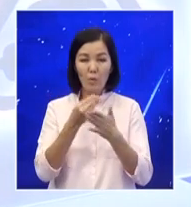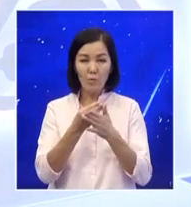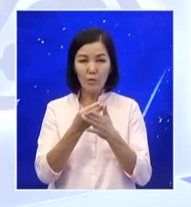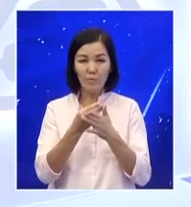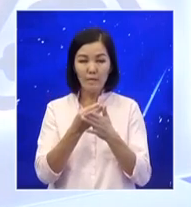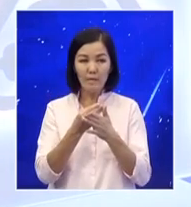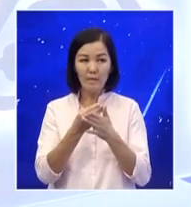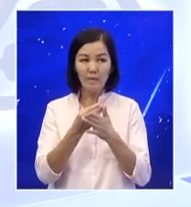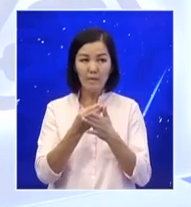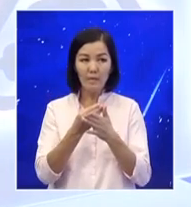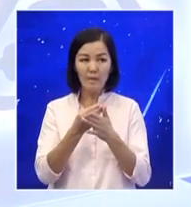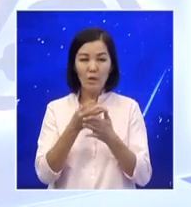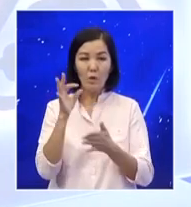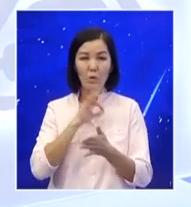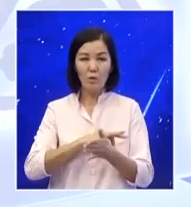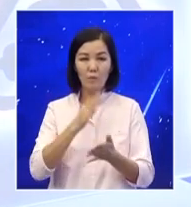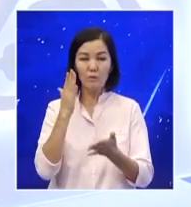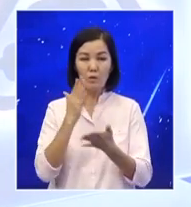өзіміздің айтатын сөзімізді айтып,